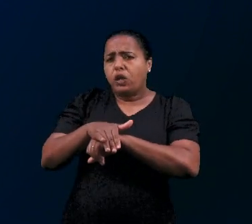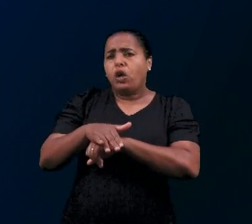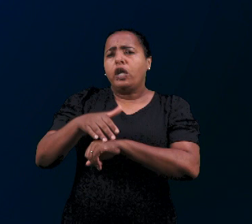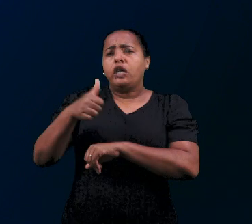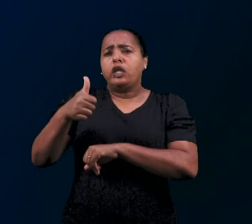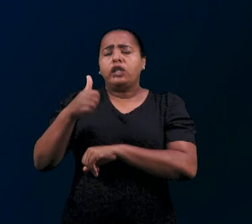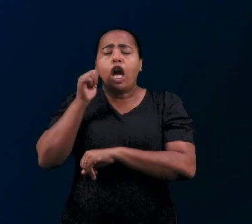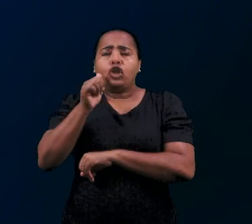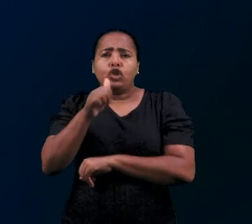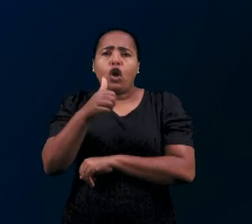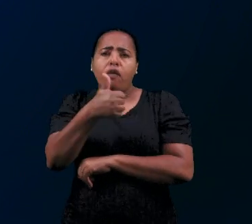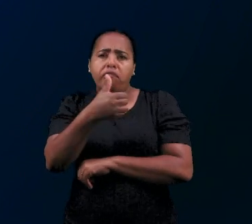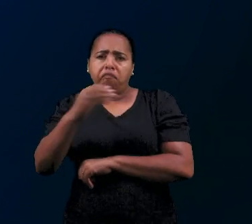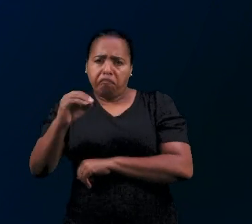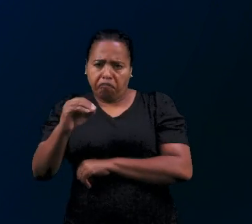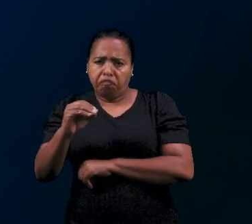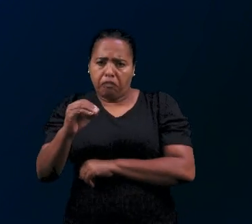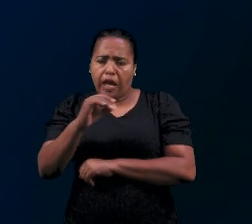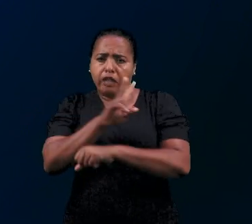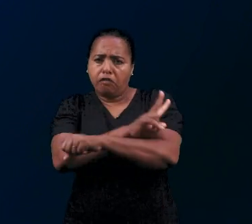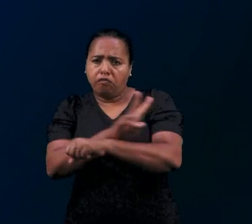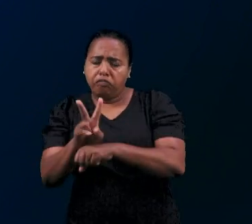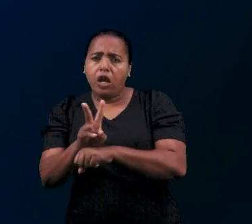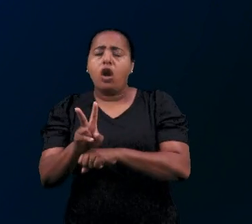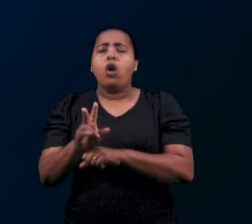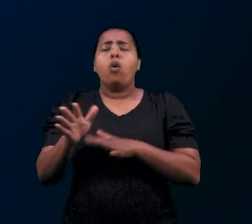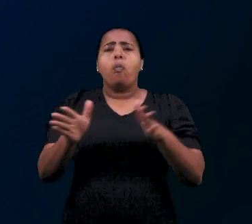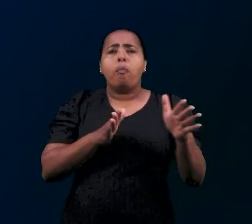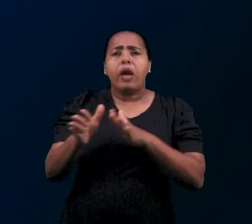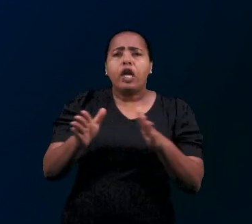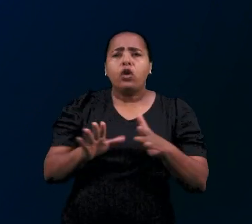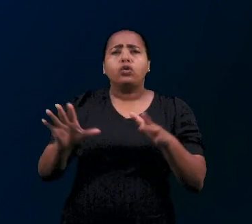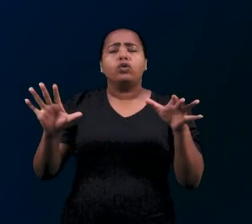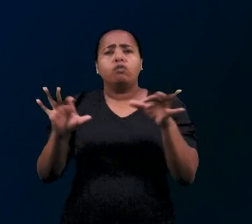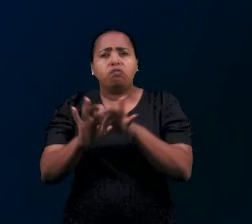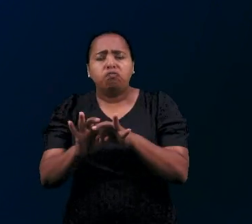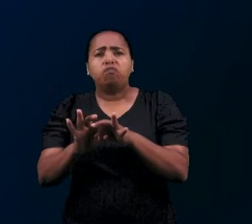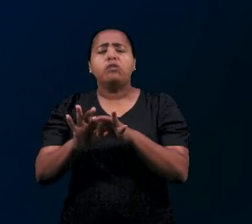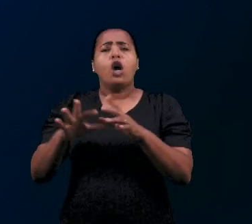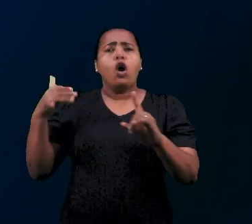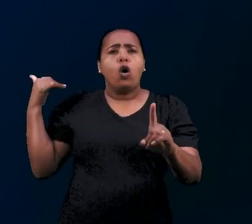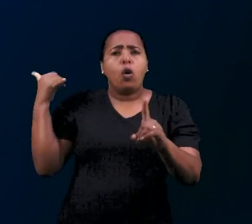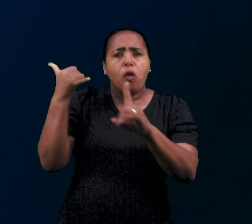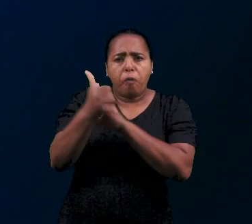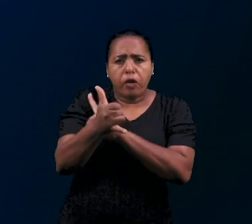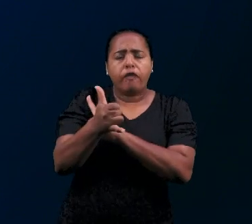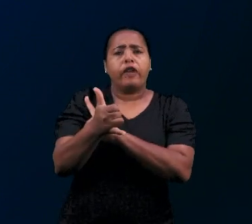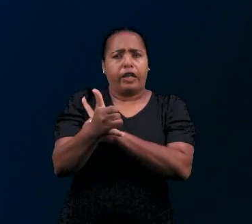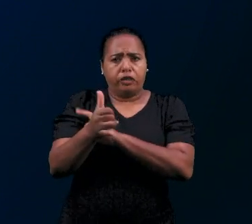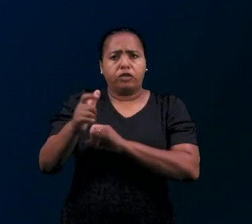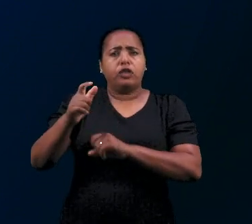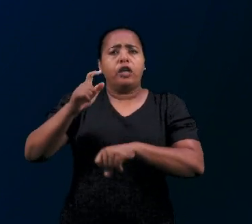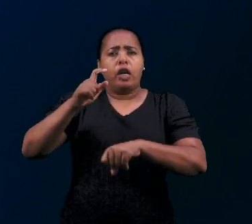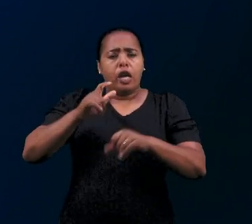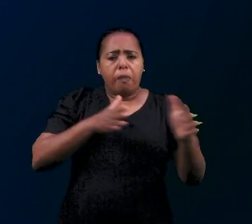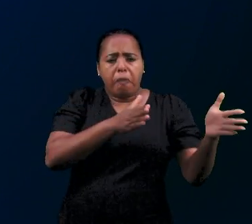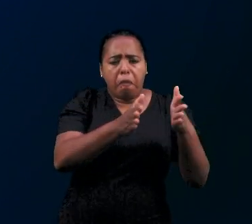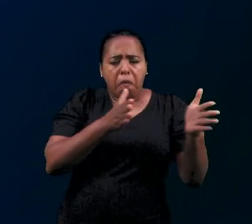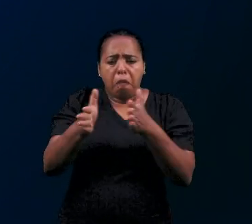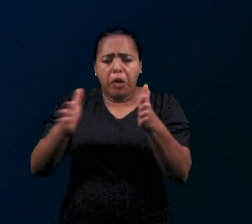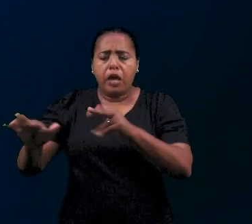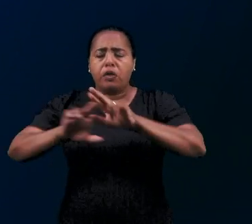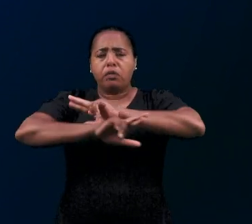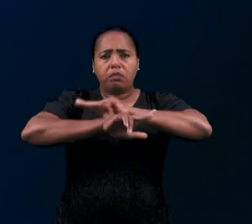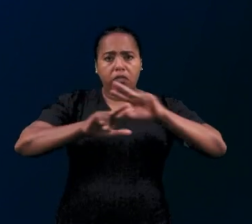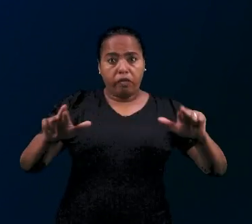se passera au milieu des avertissements et signes prophétiques qui incluent le son des trompettes dans divers moments. Et